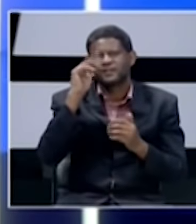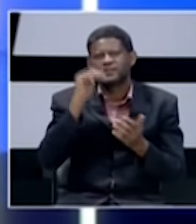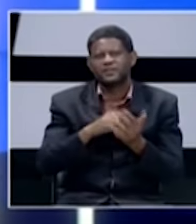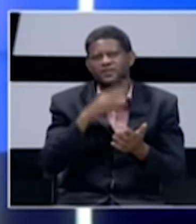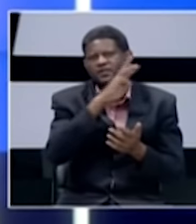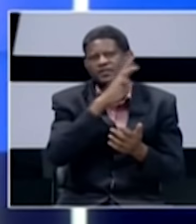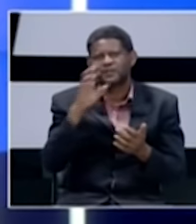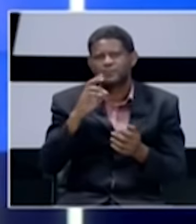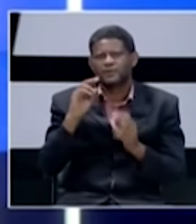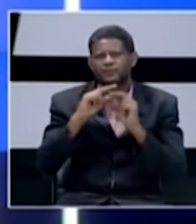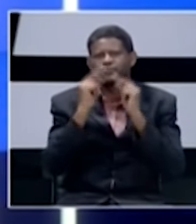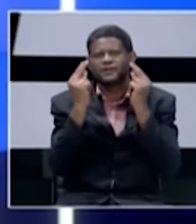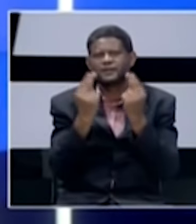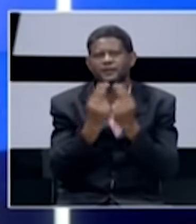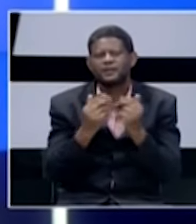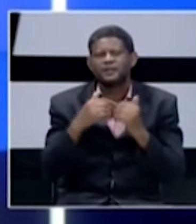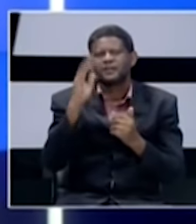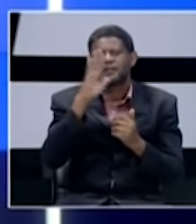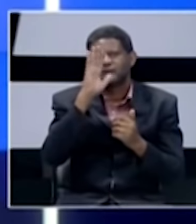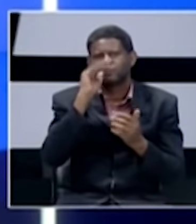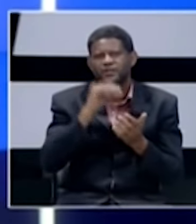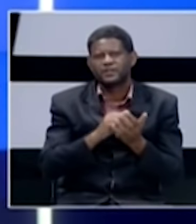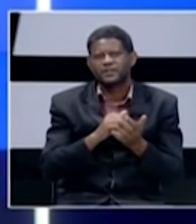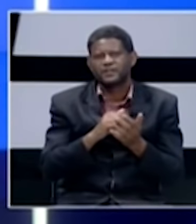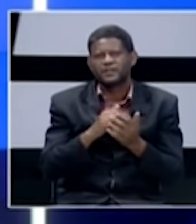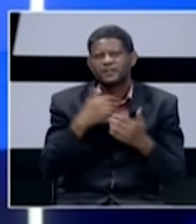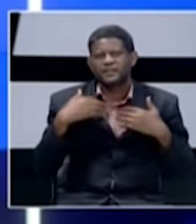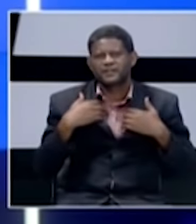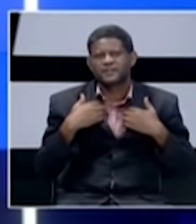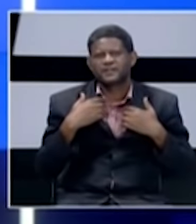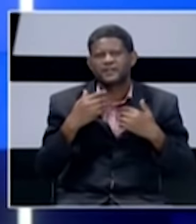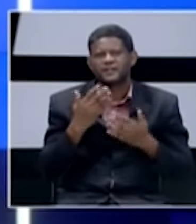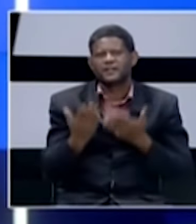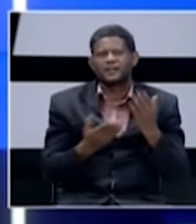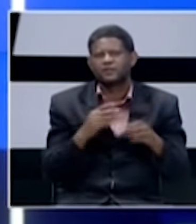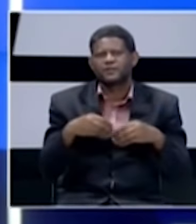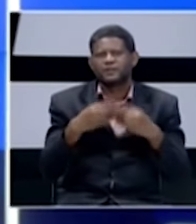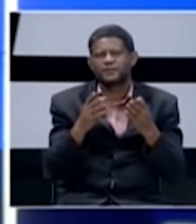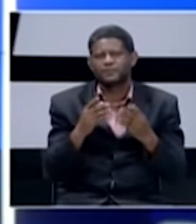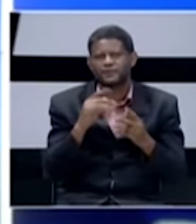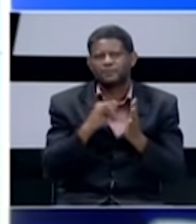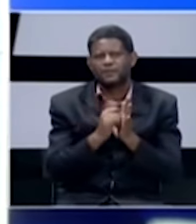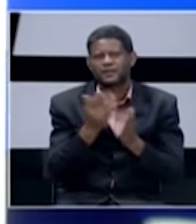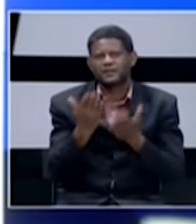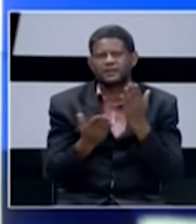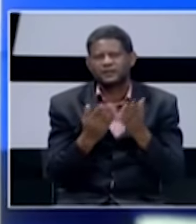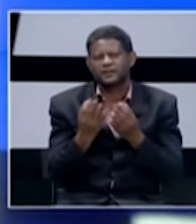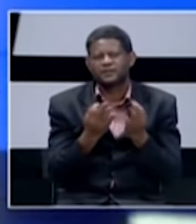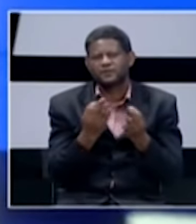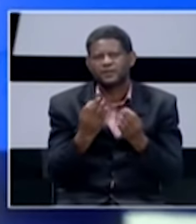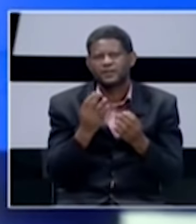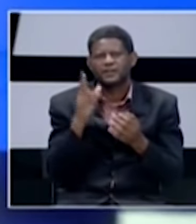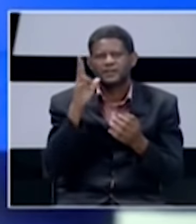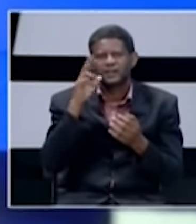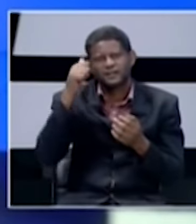ስድራን ልዕሊ 5000 እንስሳን ግልጋሎት ከም ዝብ ድማ ተሐቢረሎም ራሂል አረጋዊ ተኸታቲላትላ